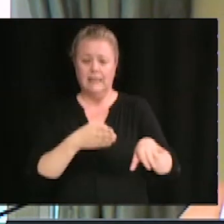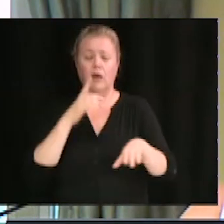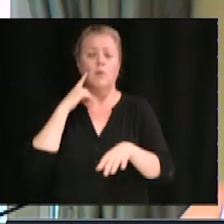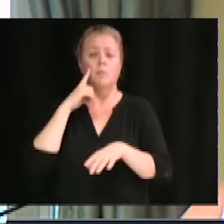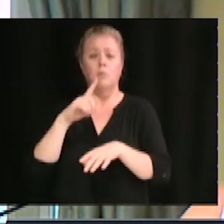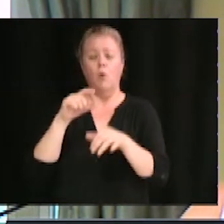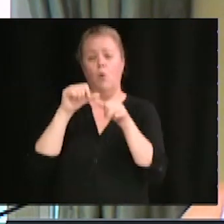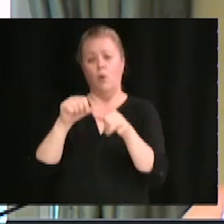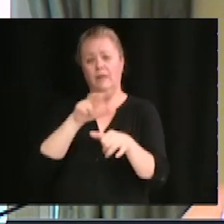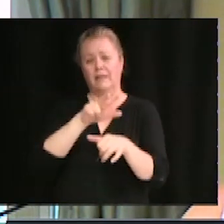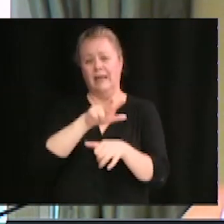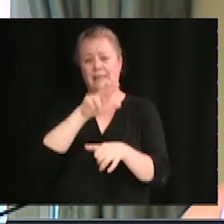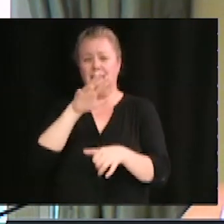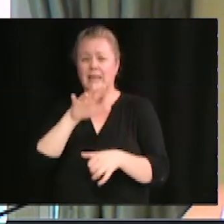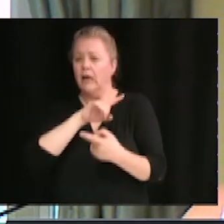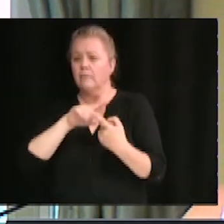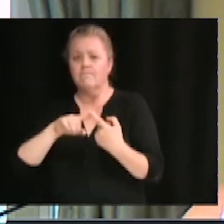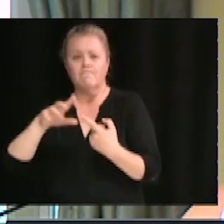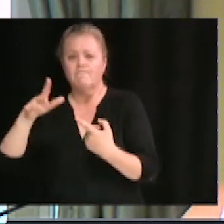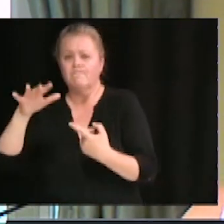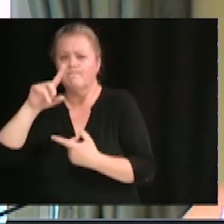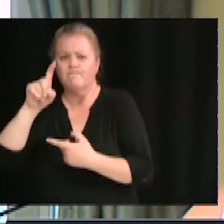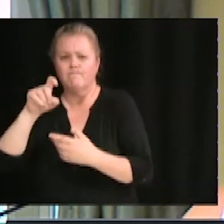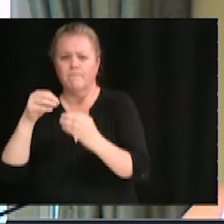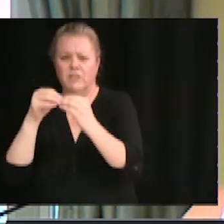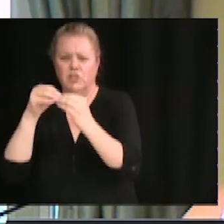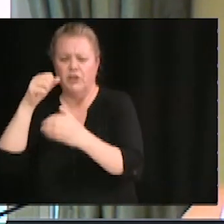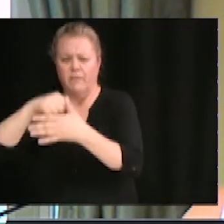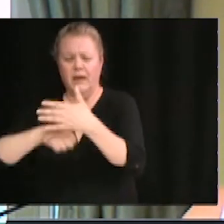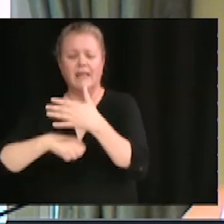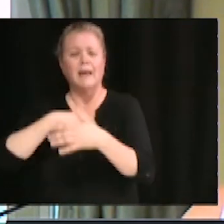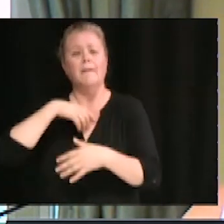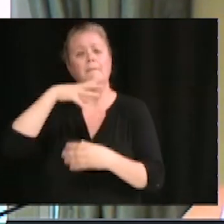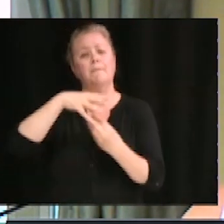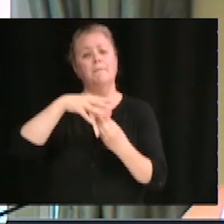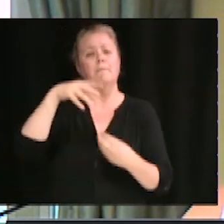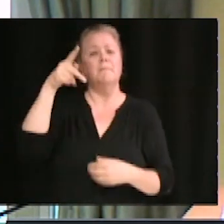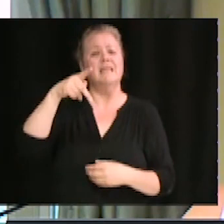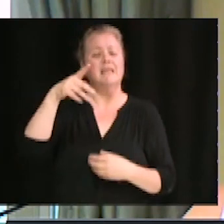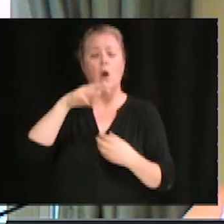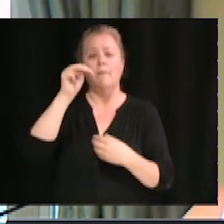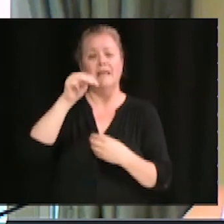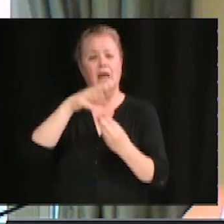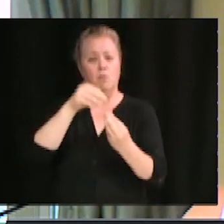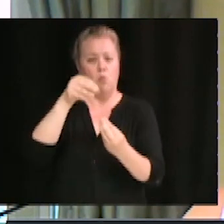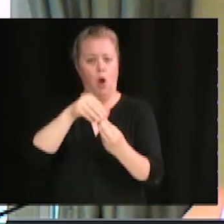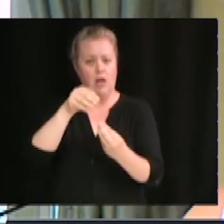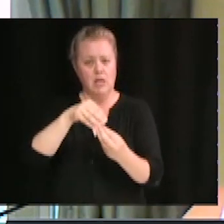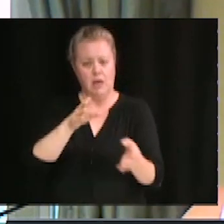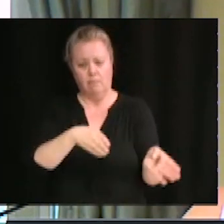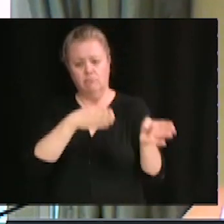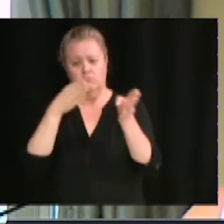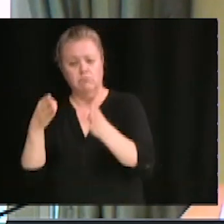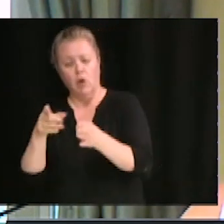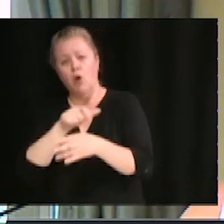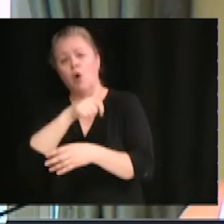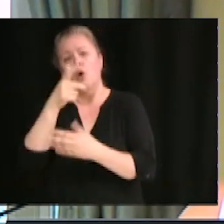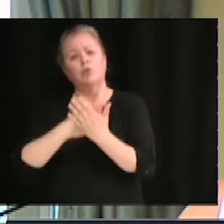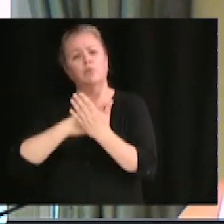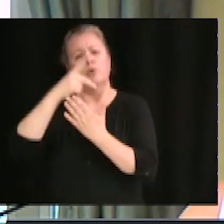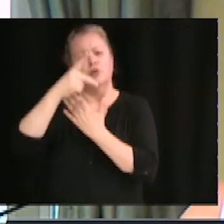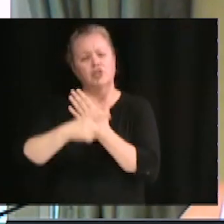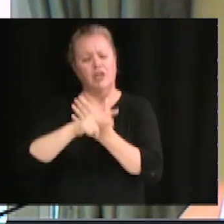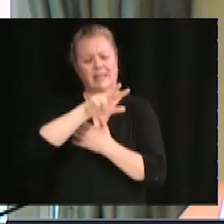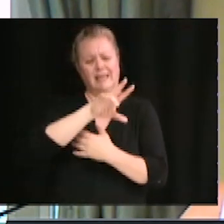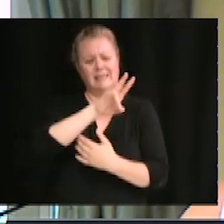Octrave, projet de M. Michael Poirier. Projet du logement communautaire MRC d'Artabasca. Pour le 37